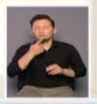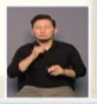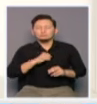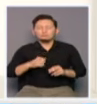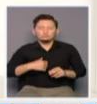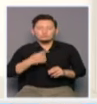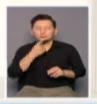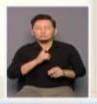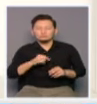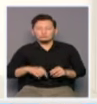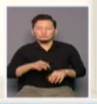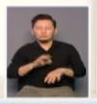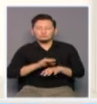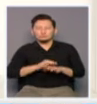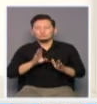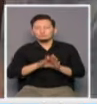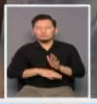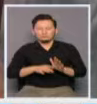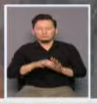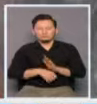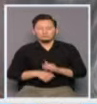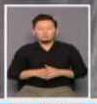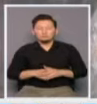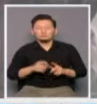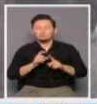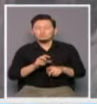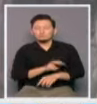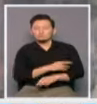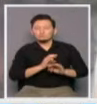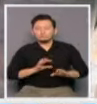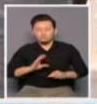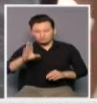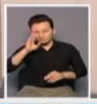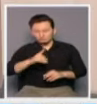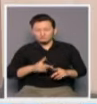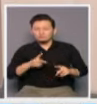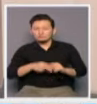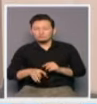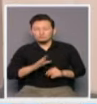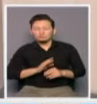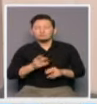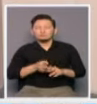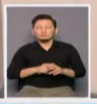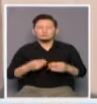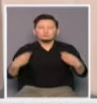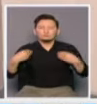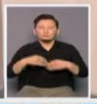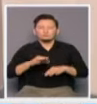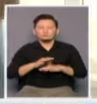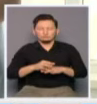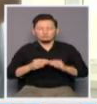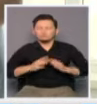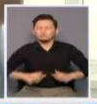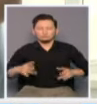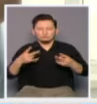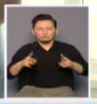и заживление более труднее происходит. По словам врачей, мальчик, которому сделали обрезание, не должен носить одежду из синтетики.